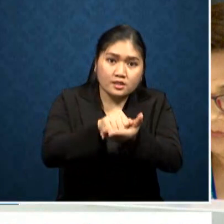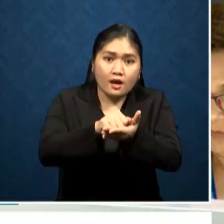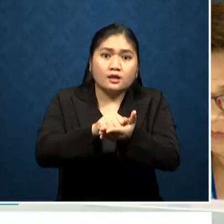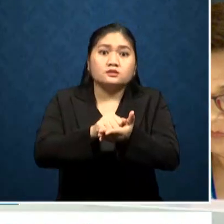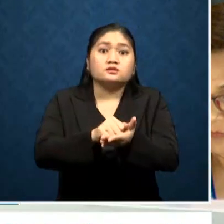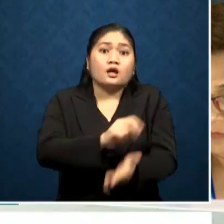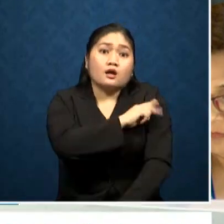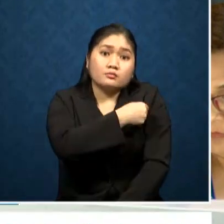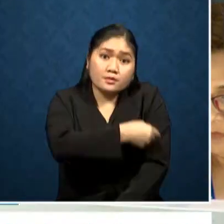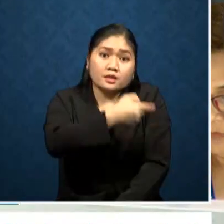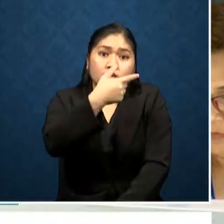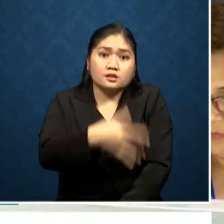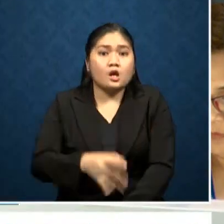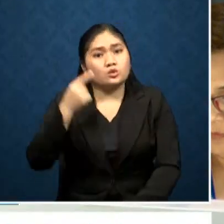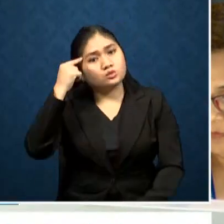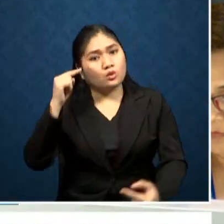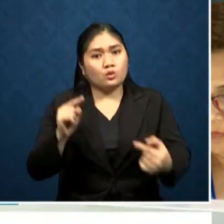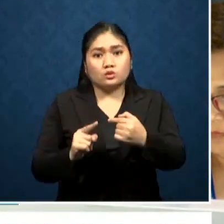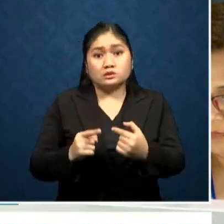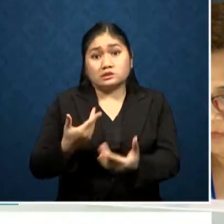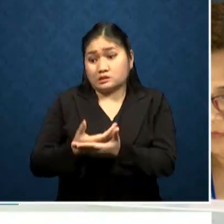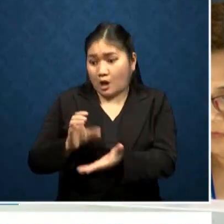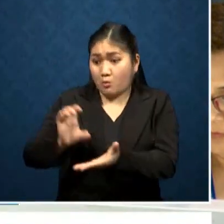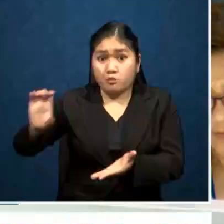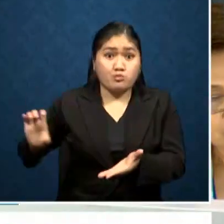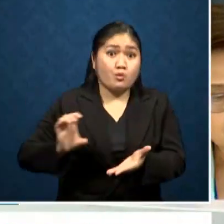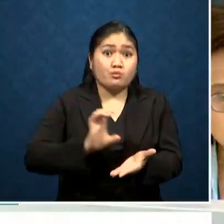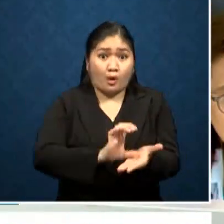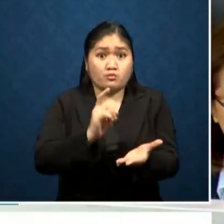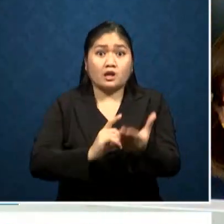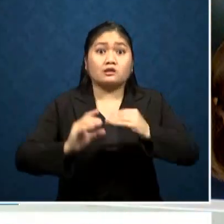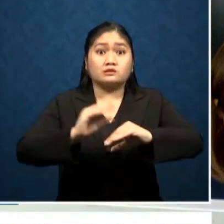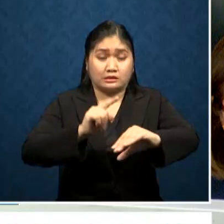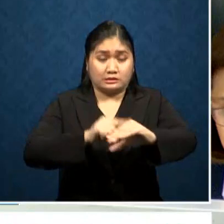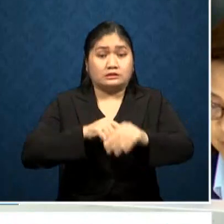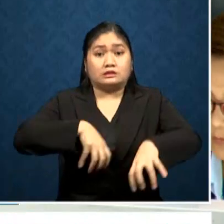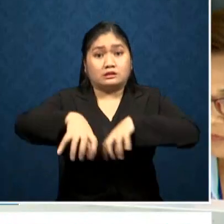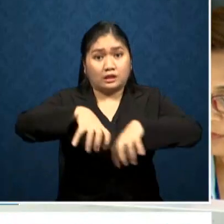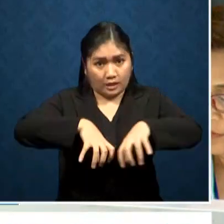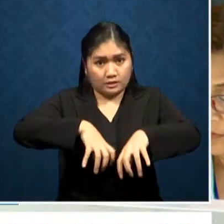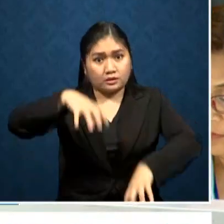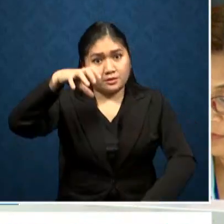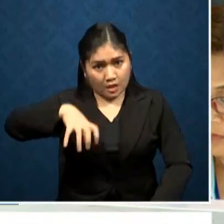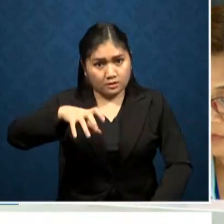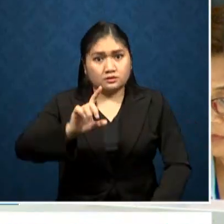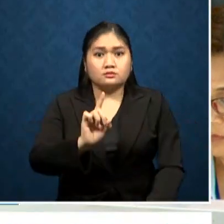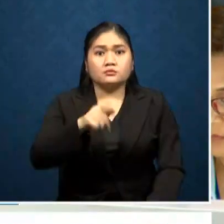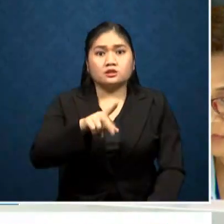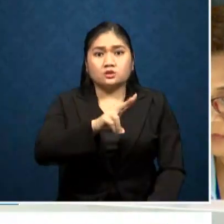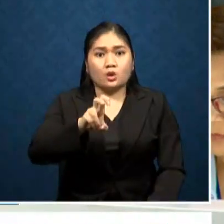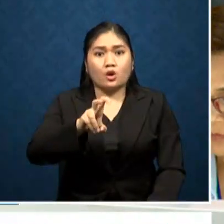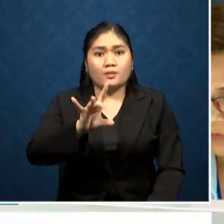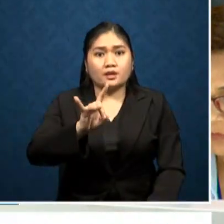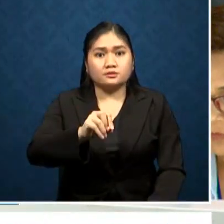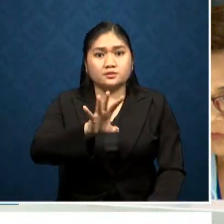ทยแล้วทางสำนักงานได้รบงบบรเพื่อใช้ในการบริฐานจดการสำนักงานจำนวเงิน 1,28